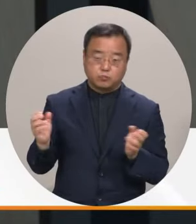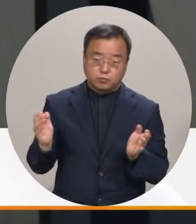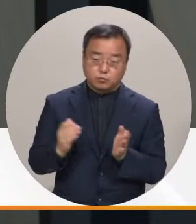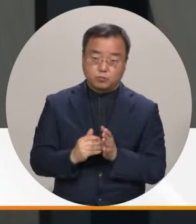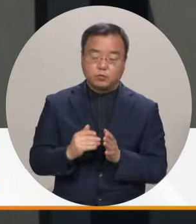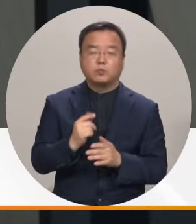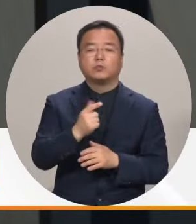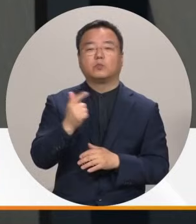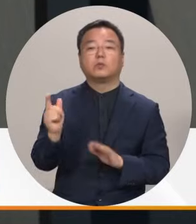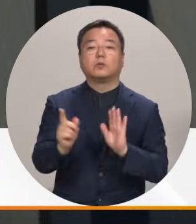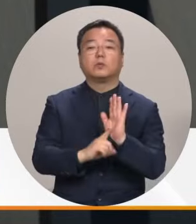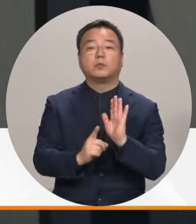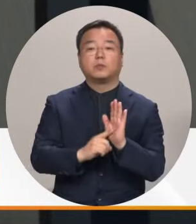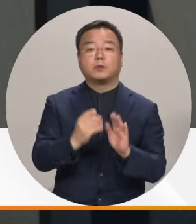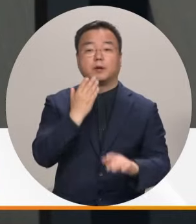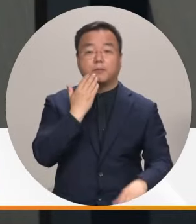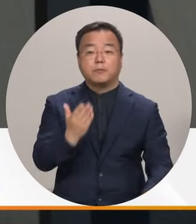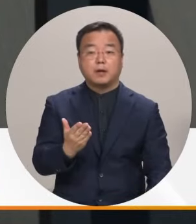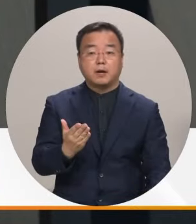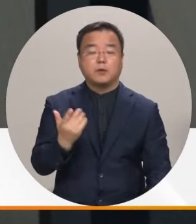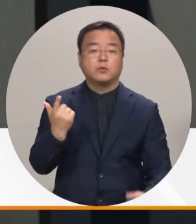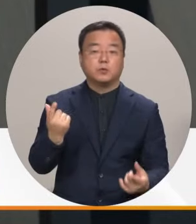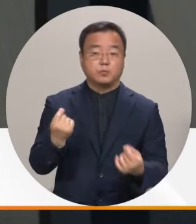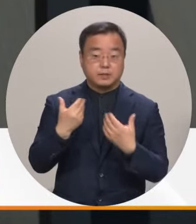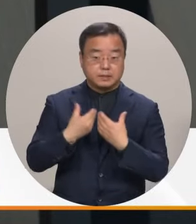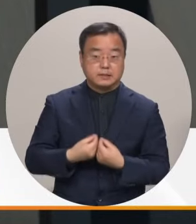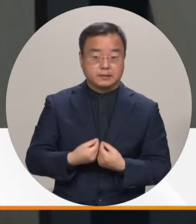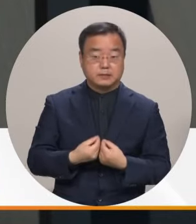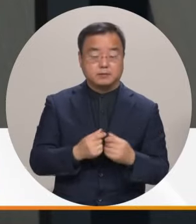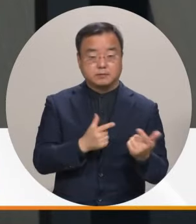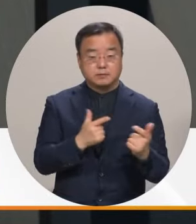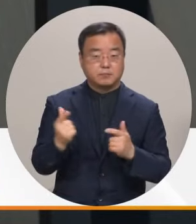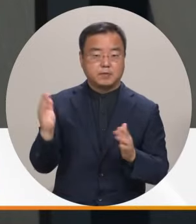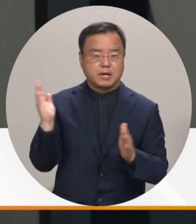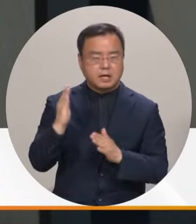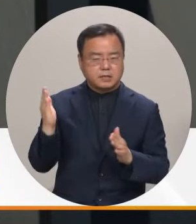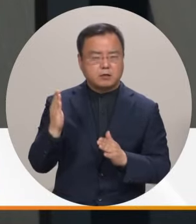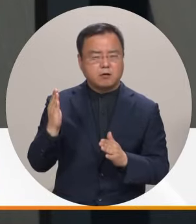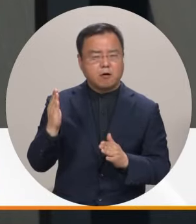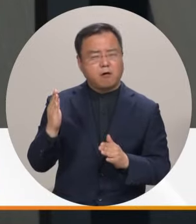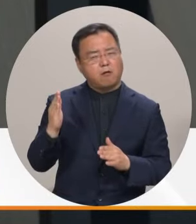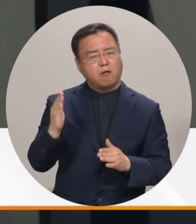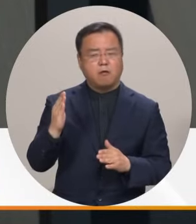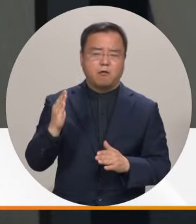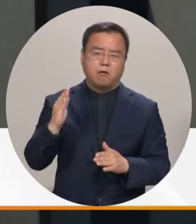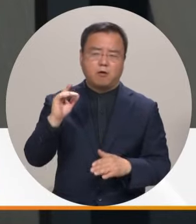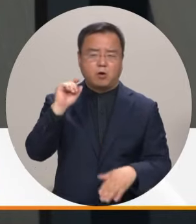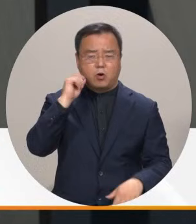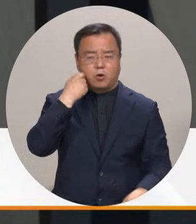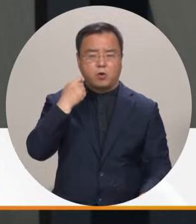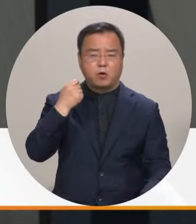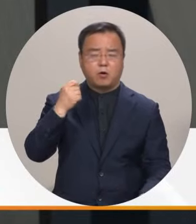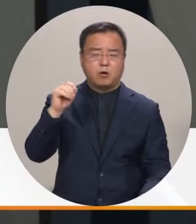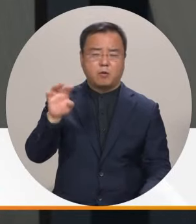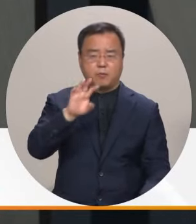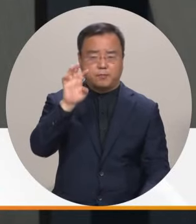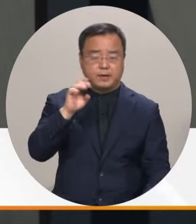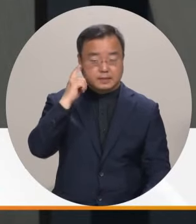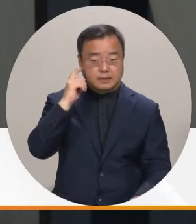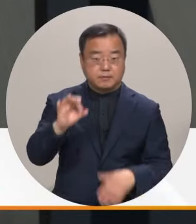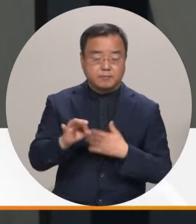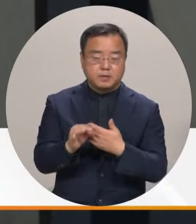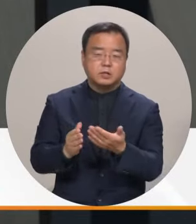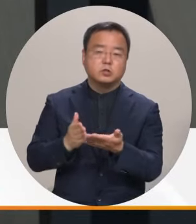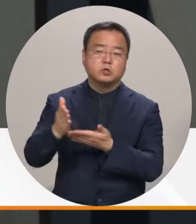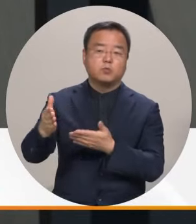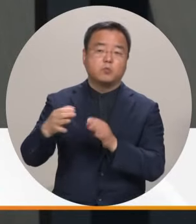가지 예 발표를 할 수 있거든요 근데 이런 사례들이 사실 우리 학생들이 그냥 막연하다고 하면 아까 제가 그 전공과